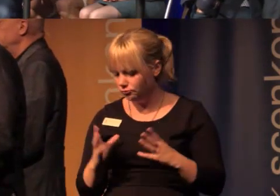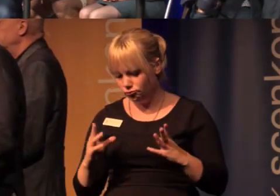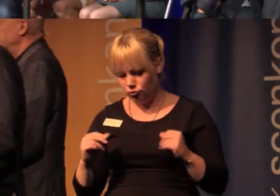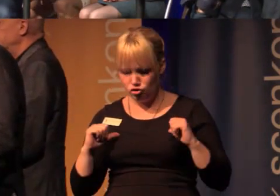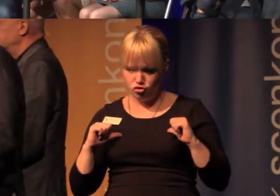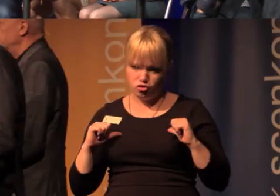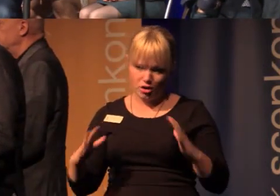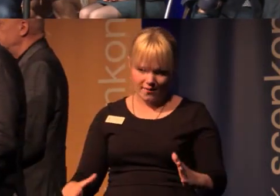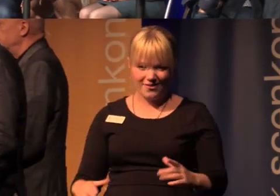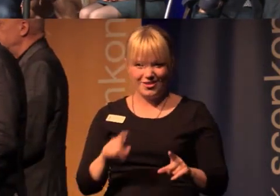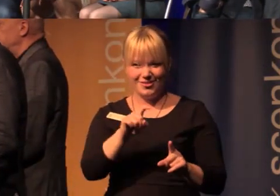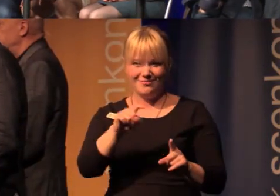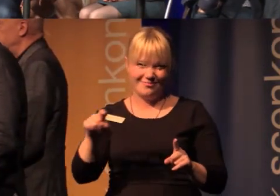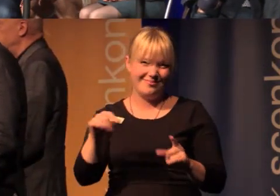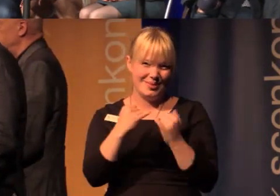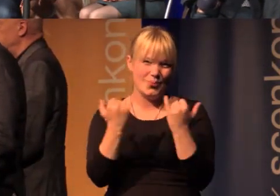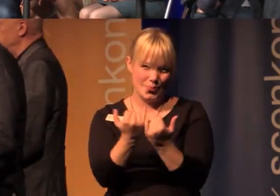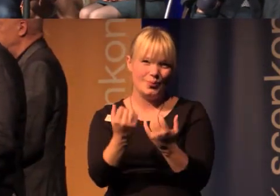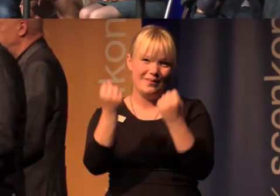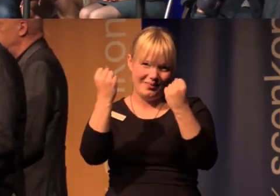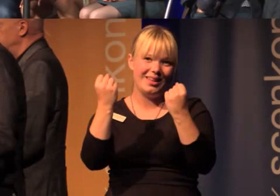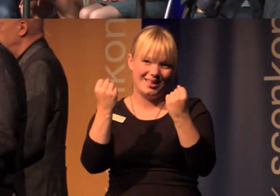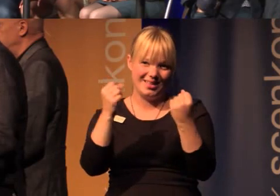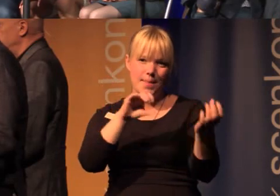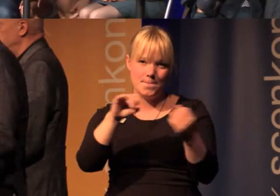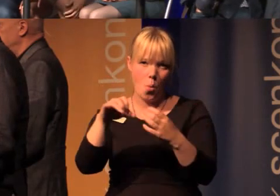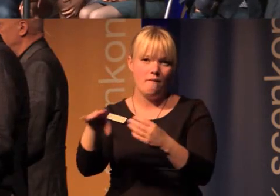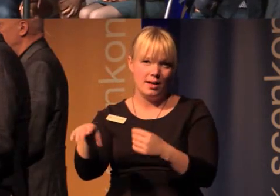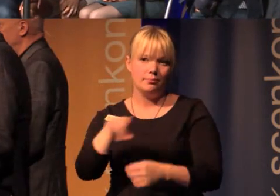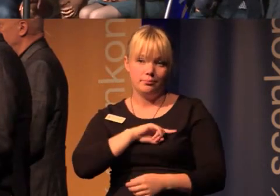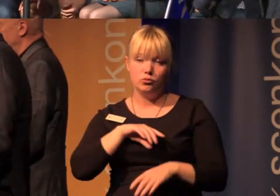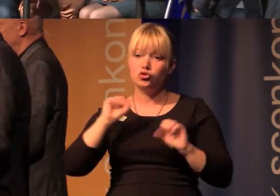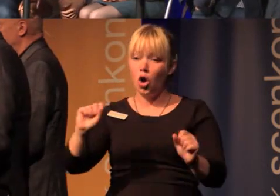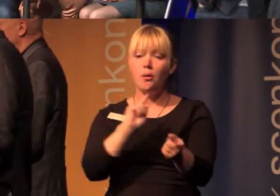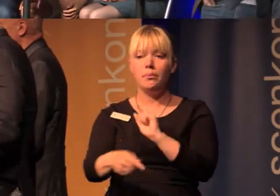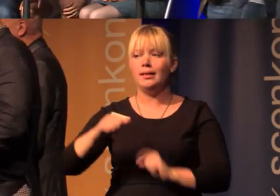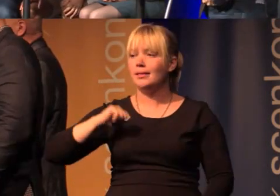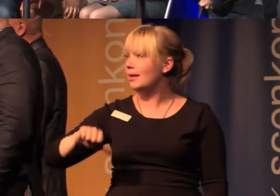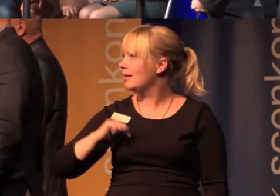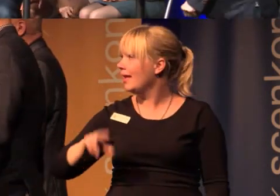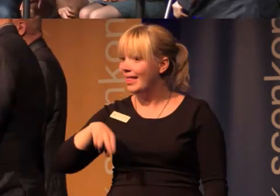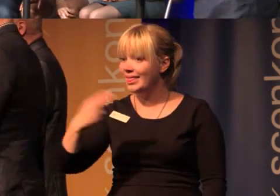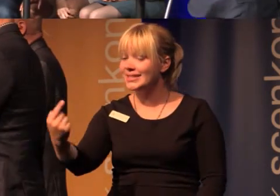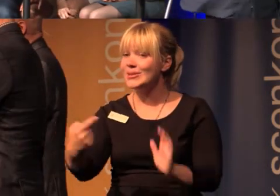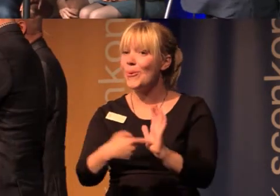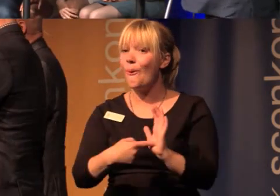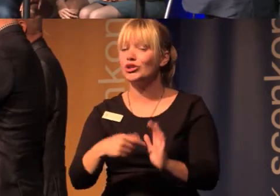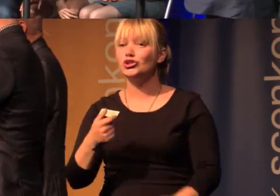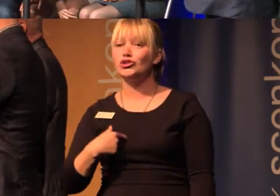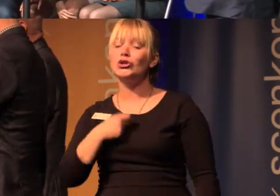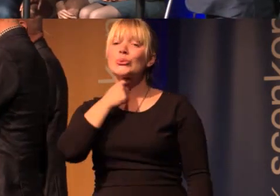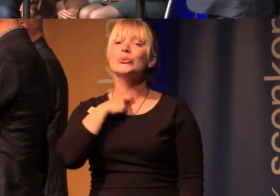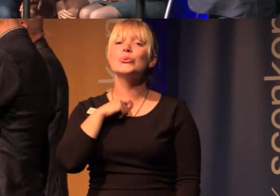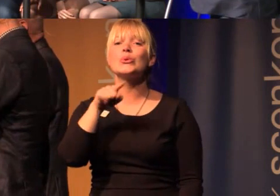att de institutionerna har en oerhört viktig betydelse. Jag tycker det är viktigt att tillgängliggöra dem. Jag ska ringa dig, Sara, nästa gång jag får lust att gå